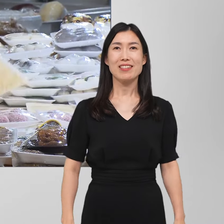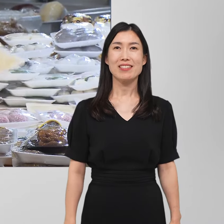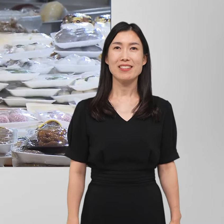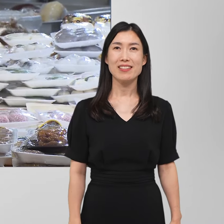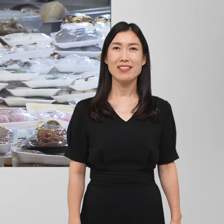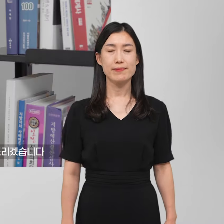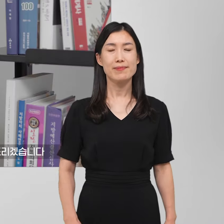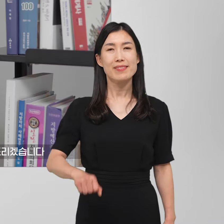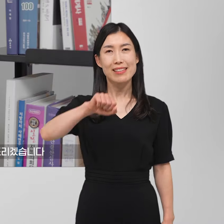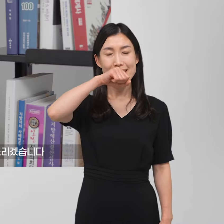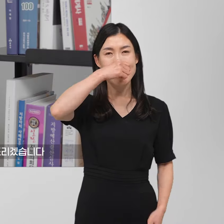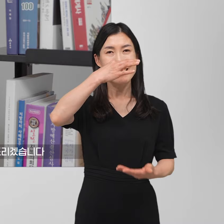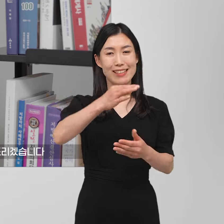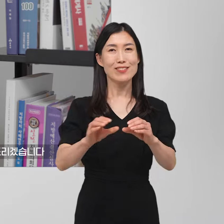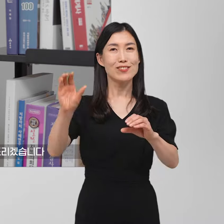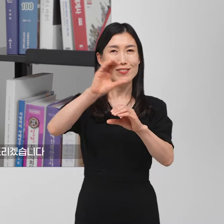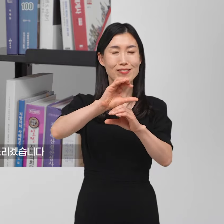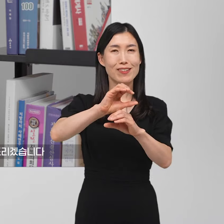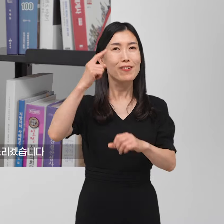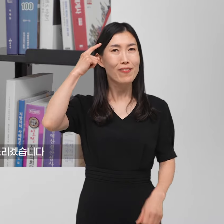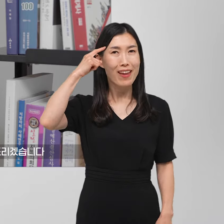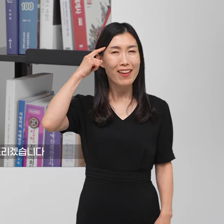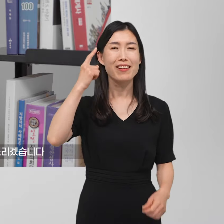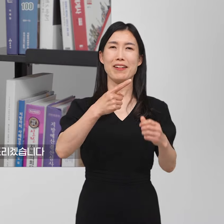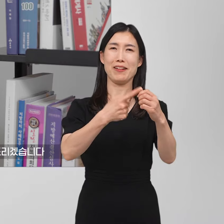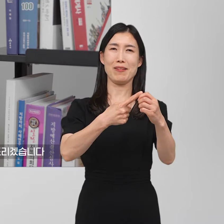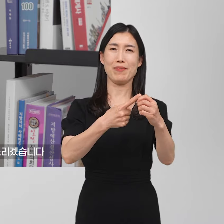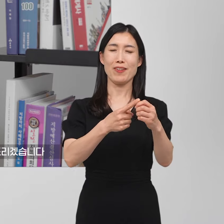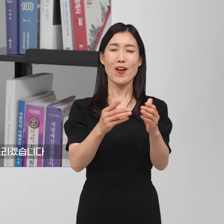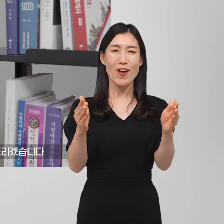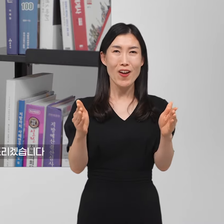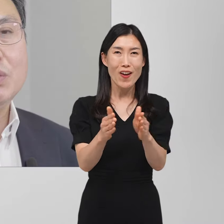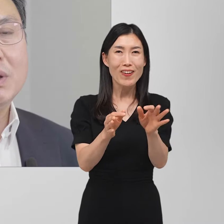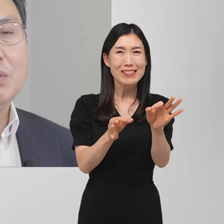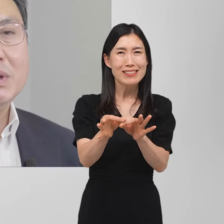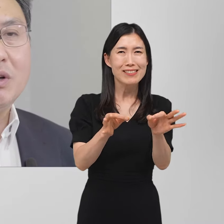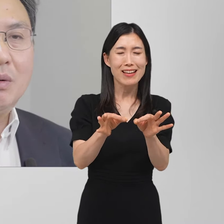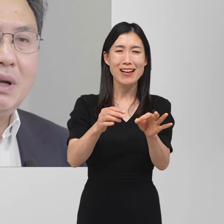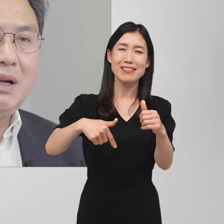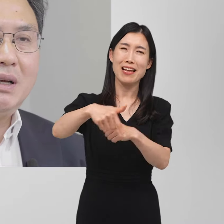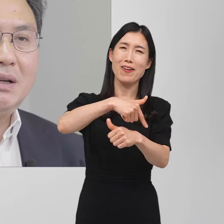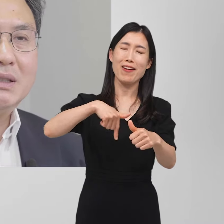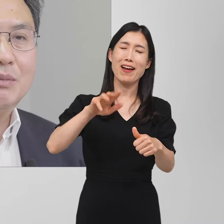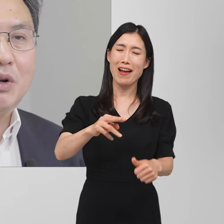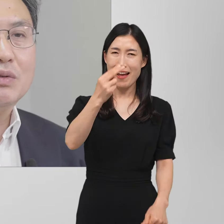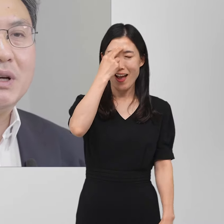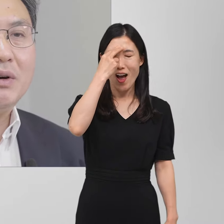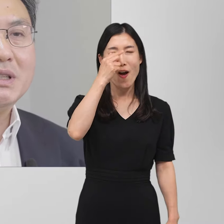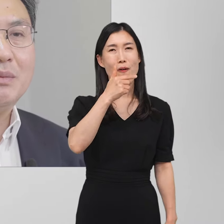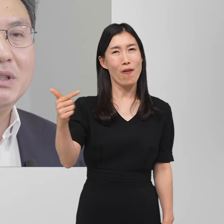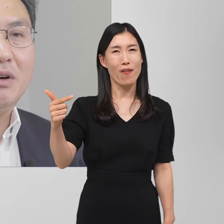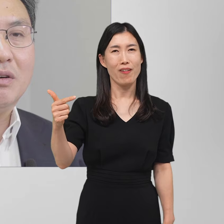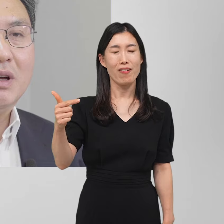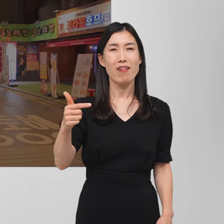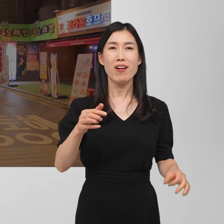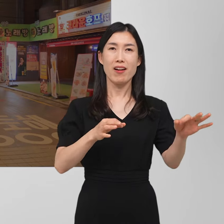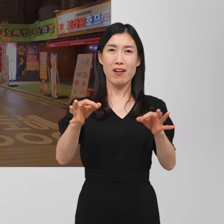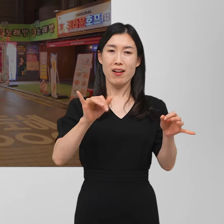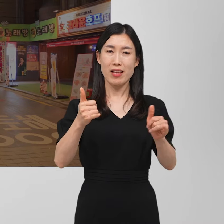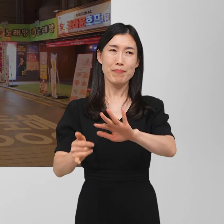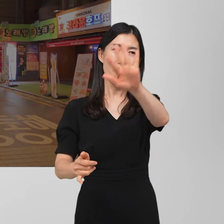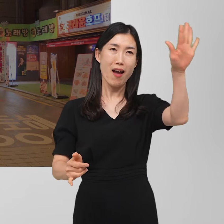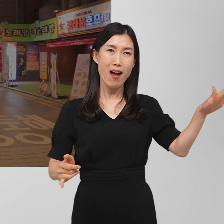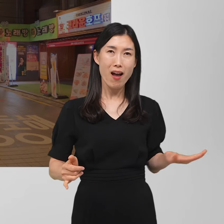있습니다. 첫 번째 소상공인 지원 예산에 대해서 말씀드리겠습니다. 소상공인들이 얼마나 지금 어려운 상황이냐면요.